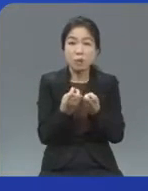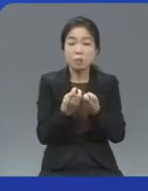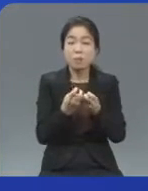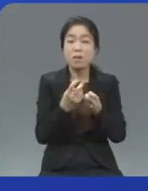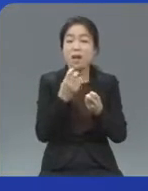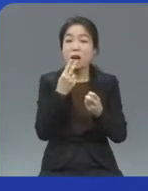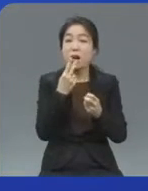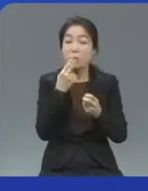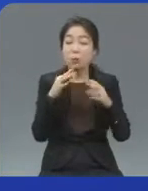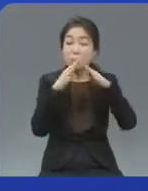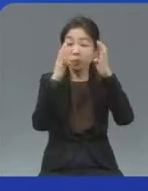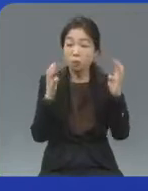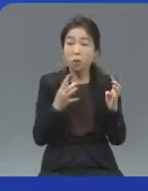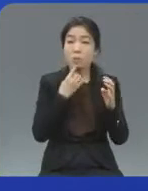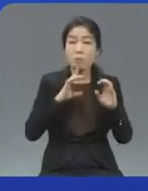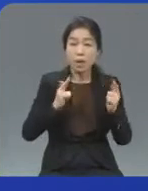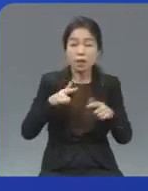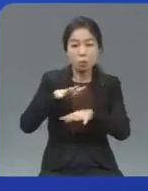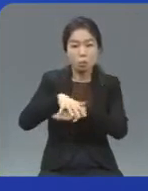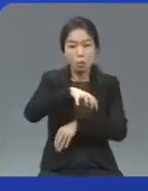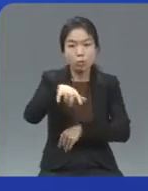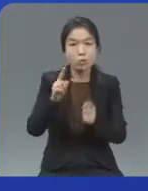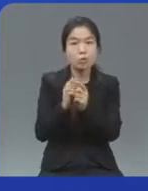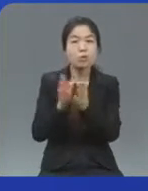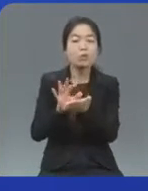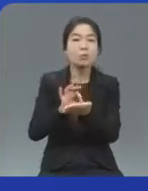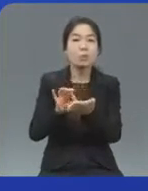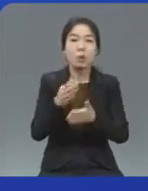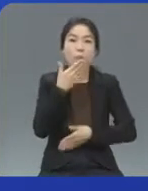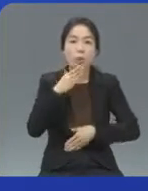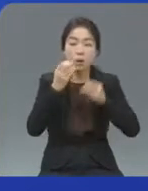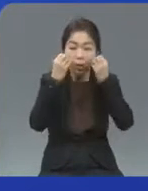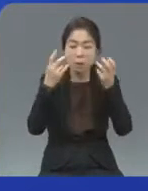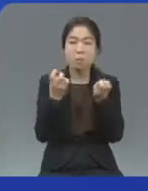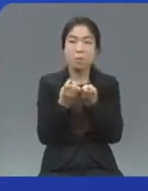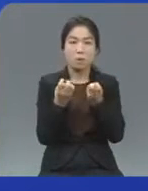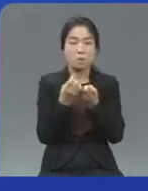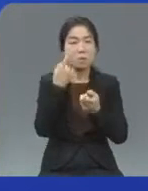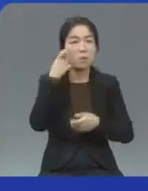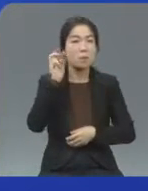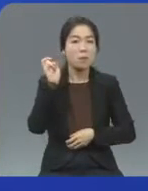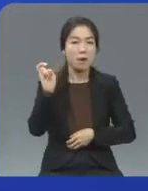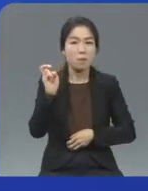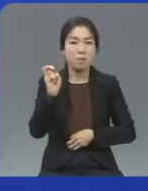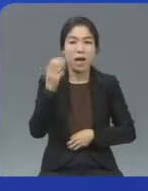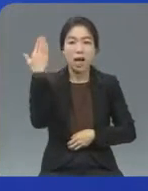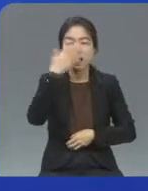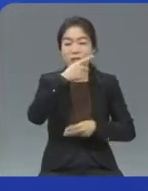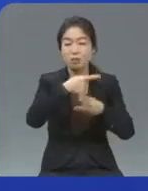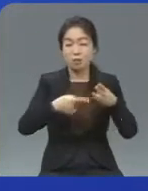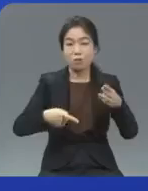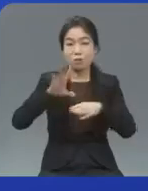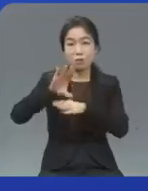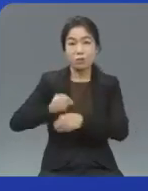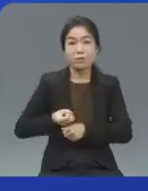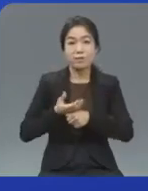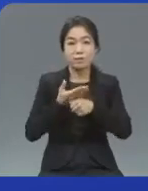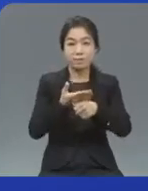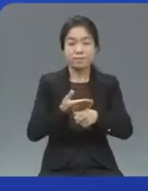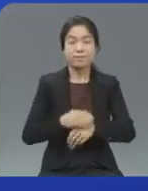아니라 노지에서도 도입되면서 농촌 지역의 새로운 대안이 될 전망입니다. 청주방송총국 이만영 기자가